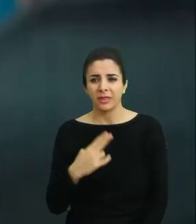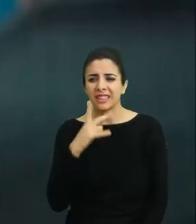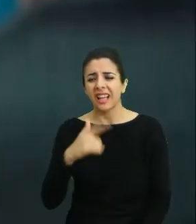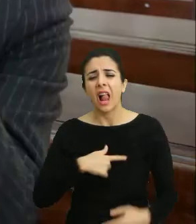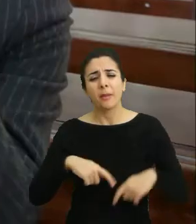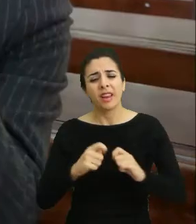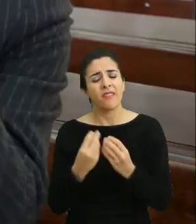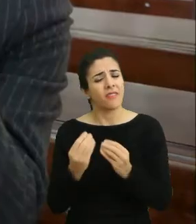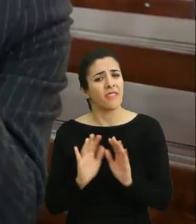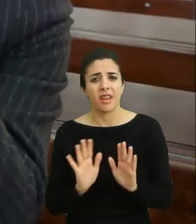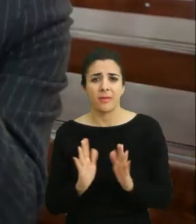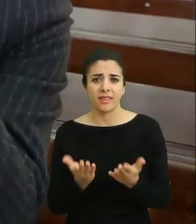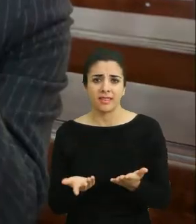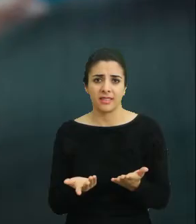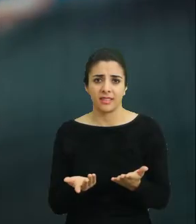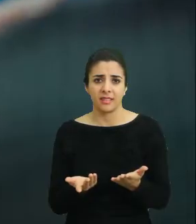kırma.